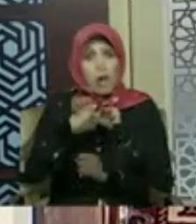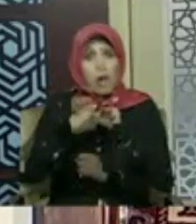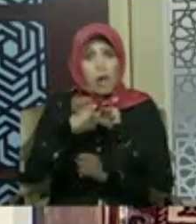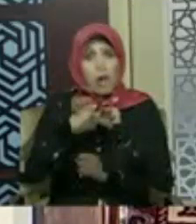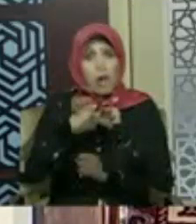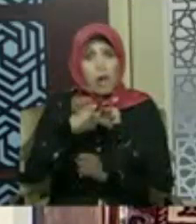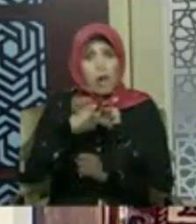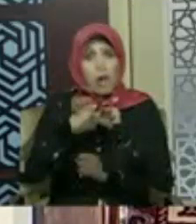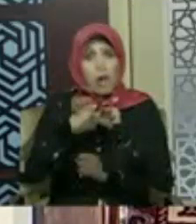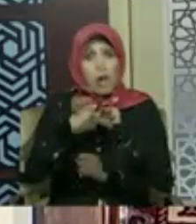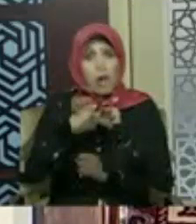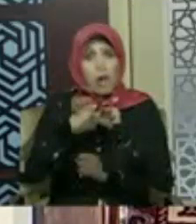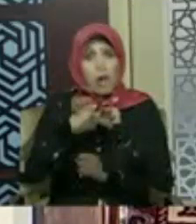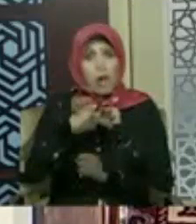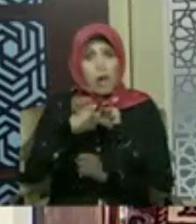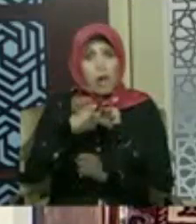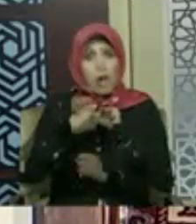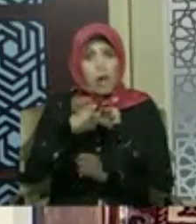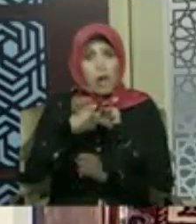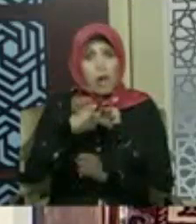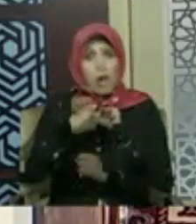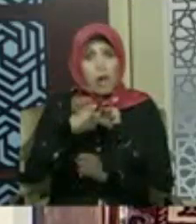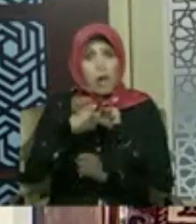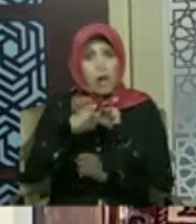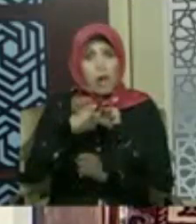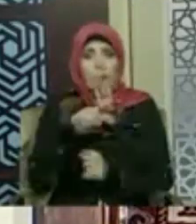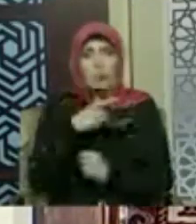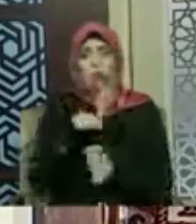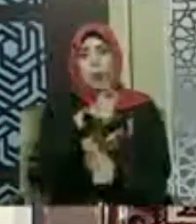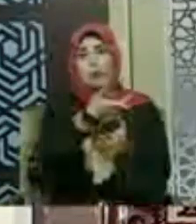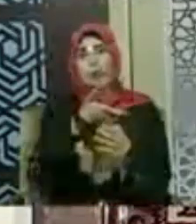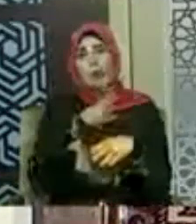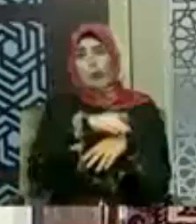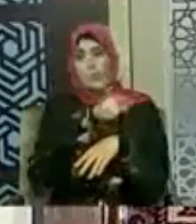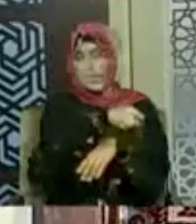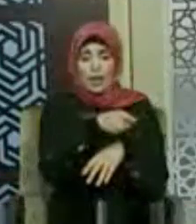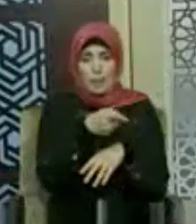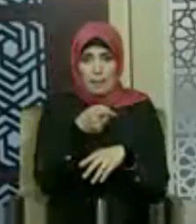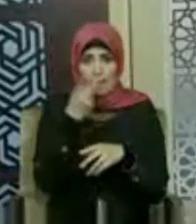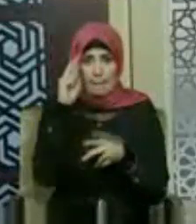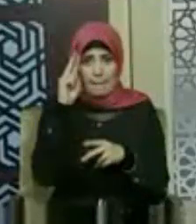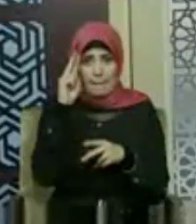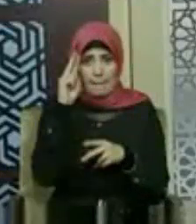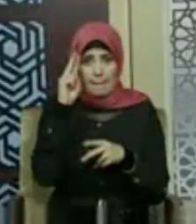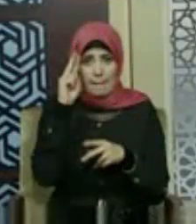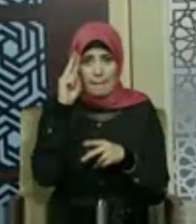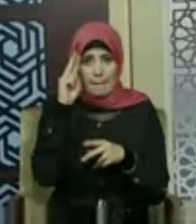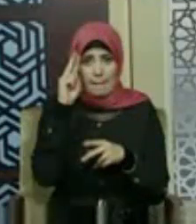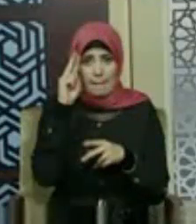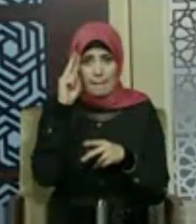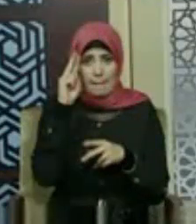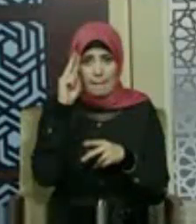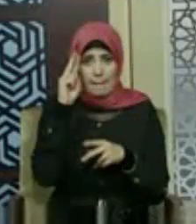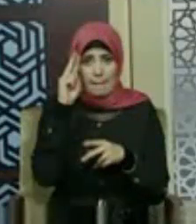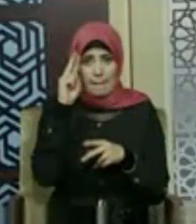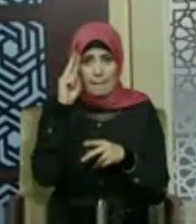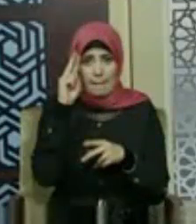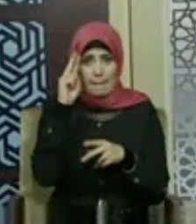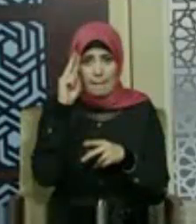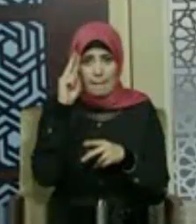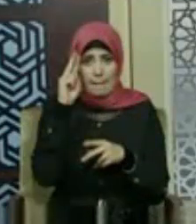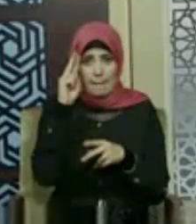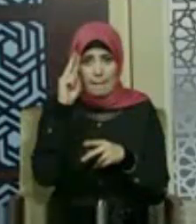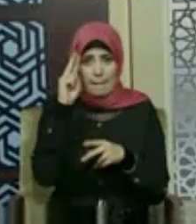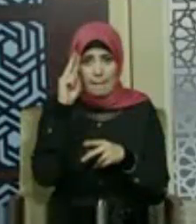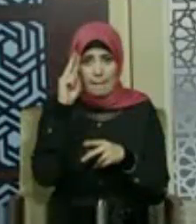وقلنا لا بأس على الإطلاق من تخصيص يوم للتركيز على قضية العمل